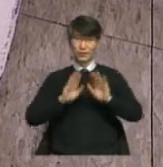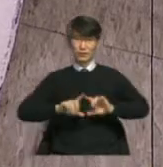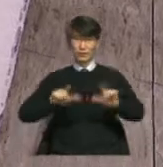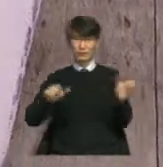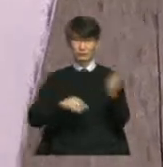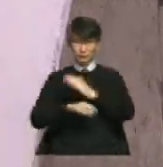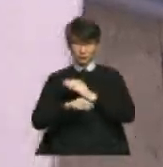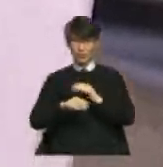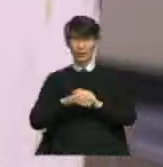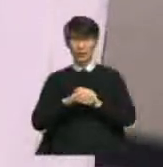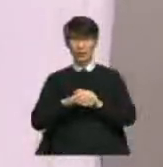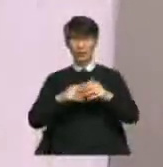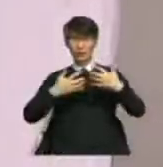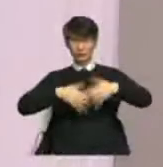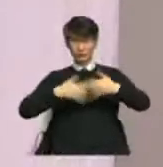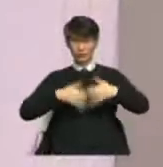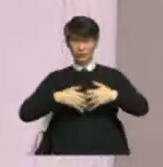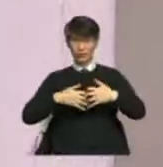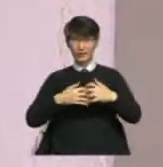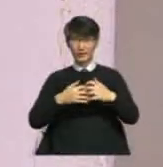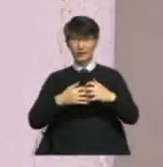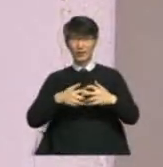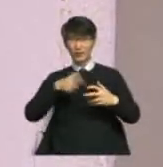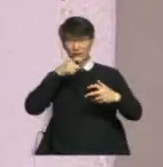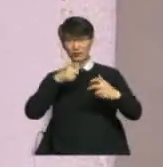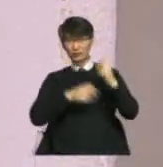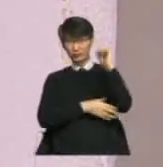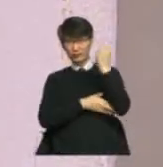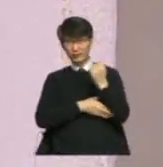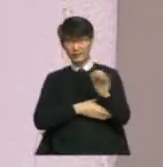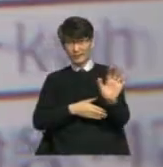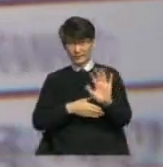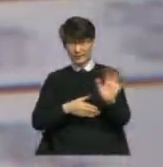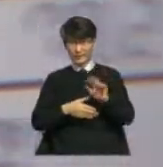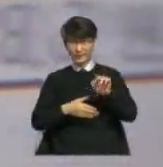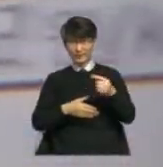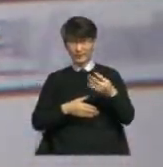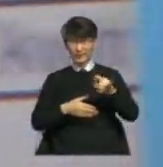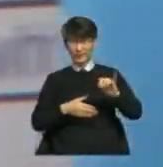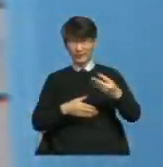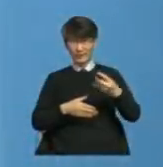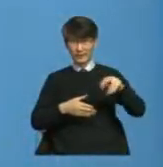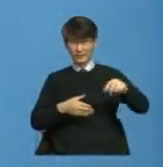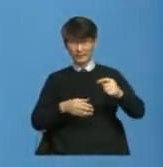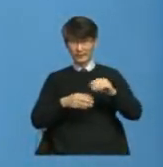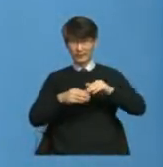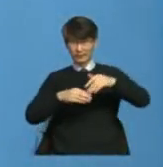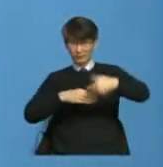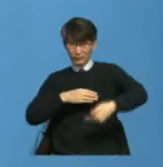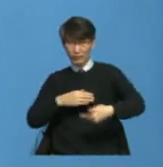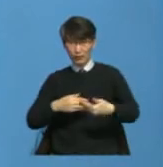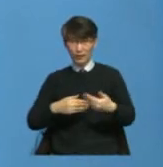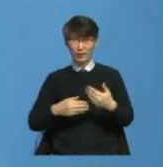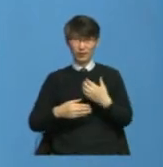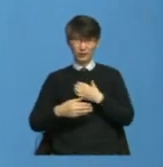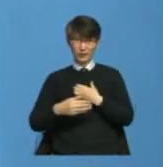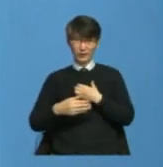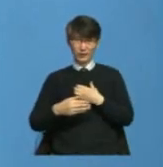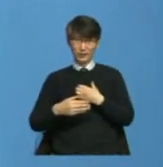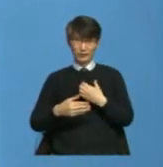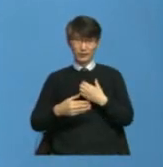올해부터 결속 부품을 부식에 강한 스테인레스 재질을 사용하고 낙하 사고를 대비한 안전 장치를 의무화하는 등